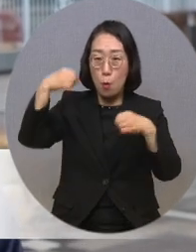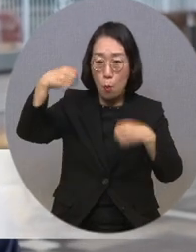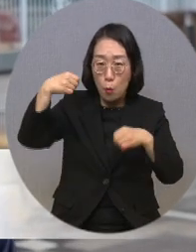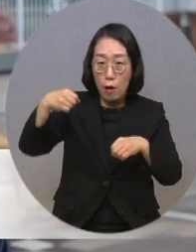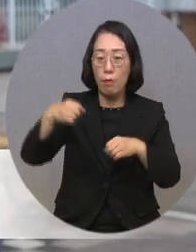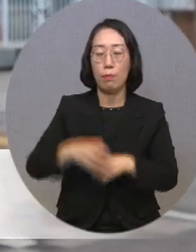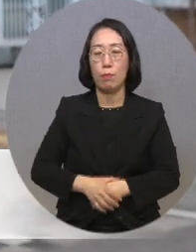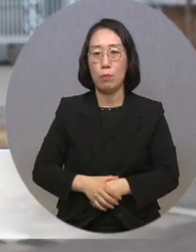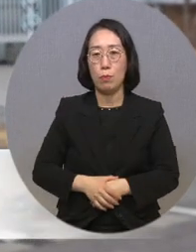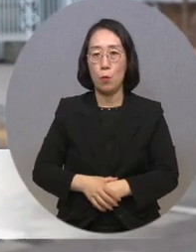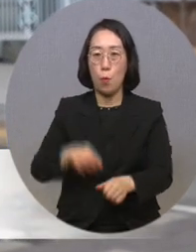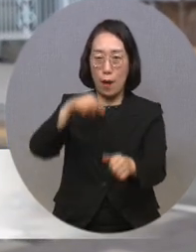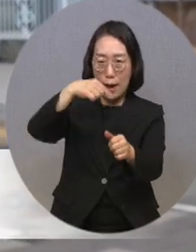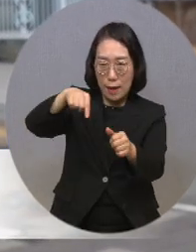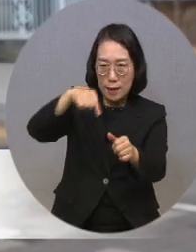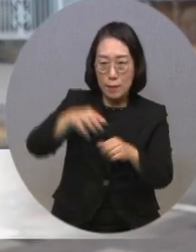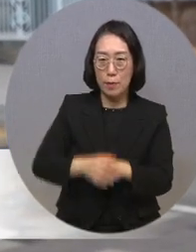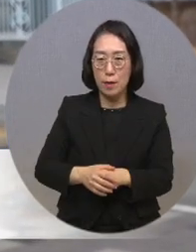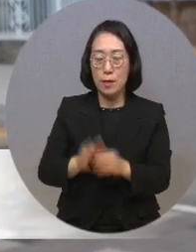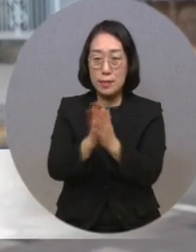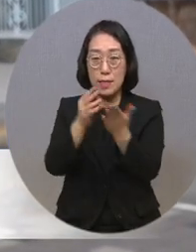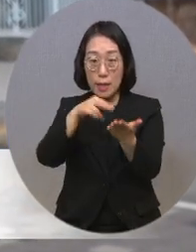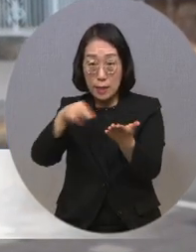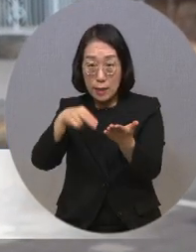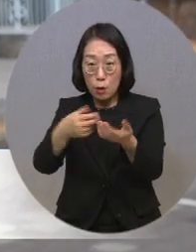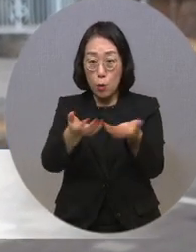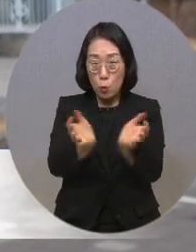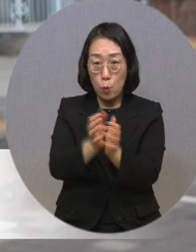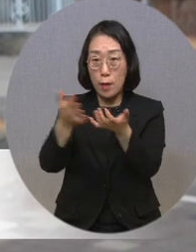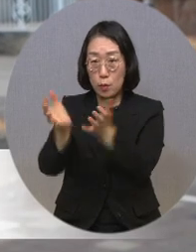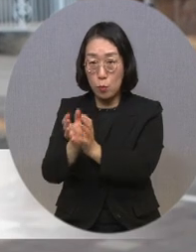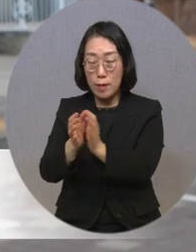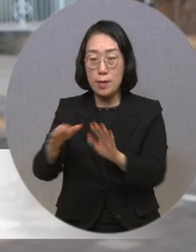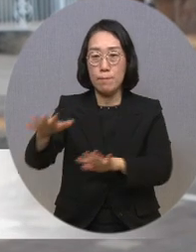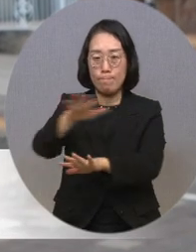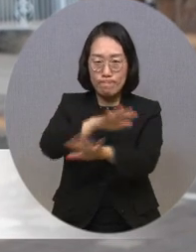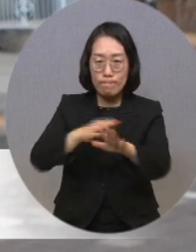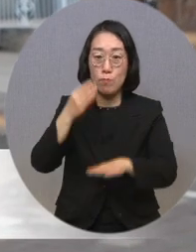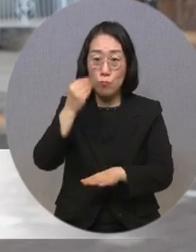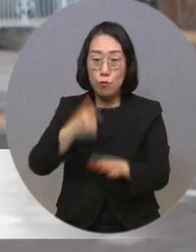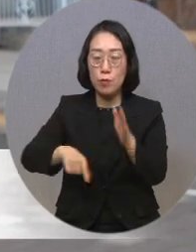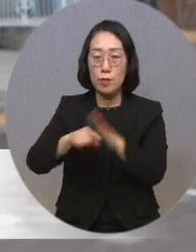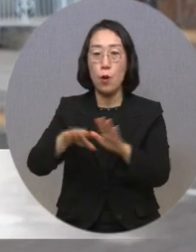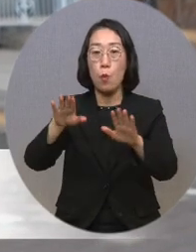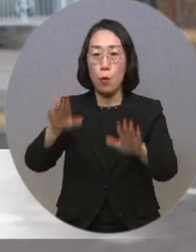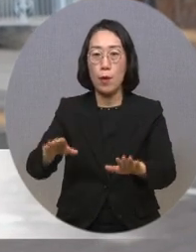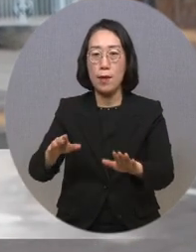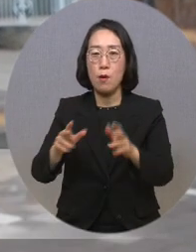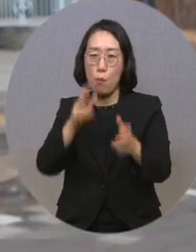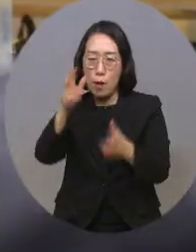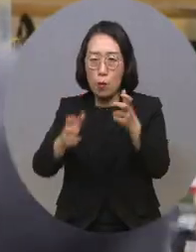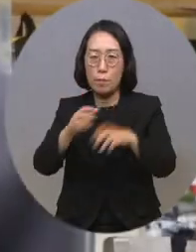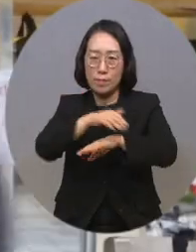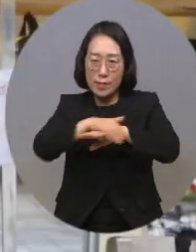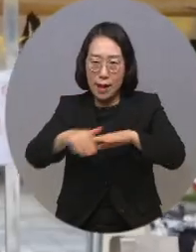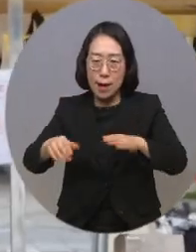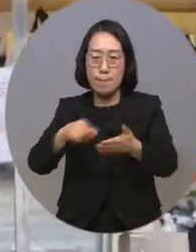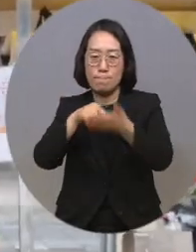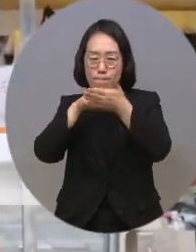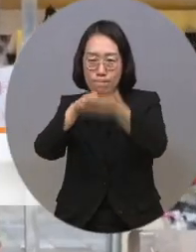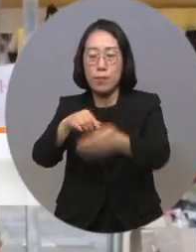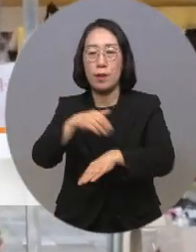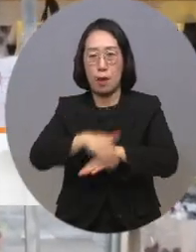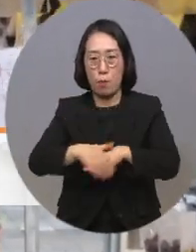아카데미, 그다음에 독서 같은 동아리들을 활성화하는 모임들에 대해서 올해는 중점적으로 사업을 할 예정입니다.